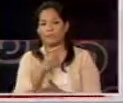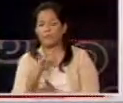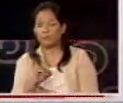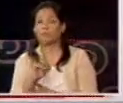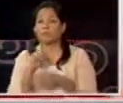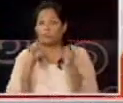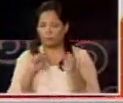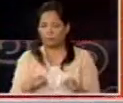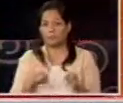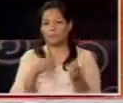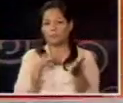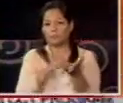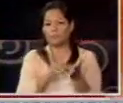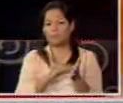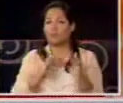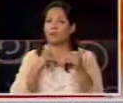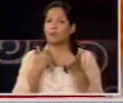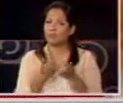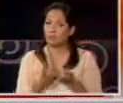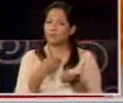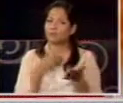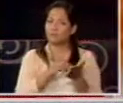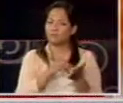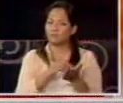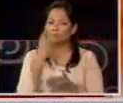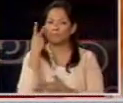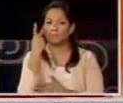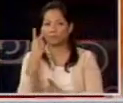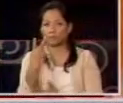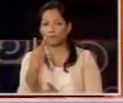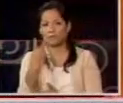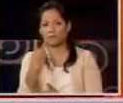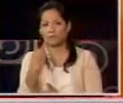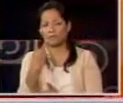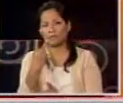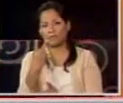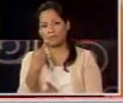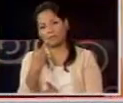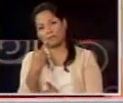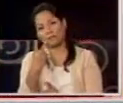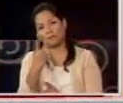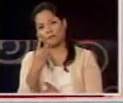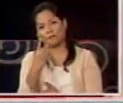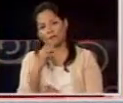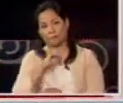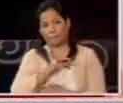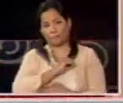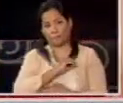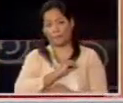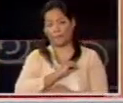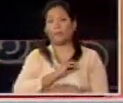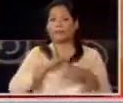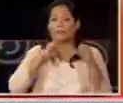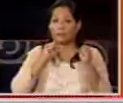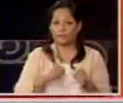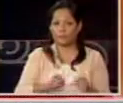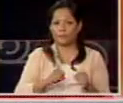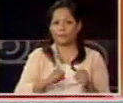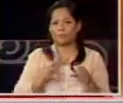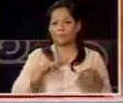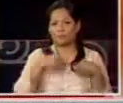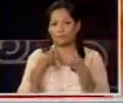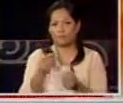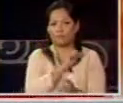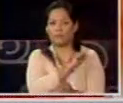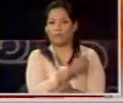at kung paano napag-utangan ito ay dahil makita natin na yung majority owners ay merong kakayahan na magbigay